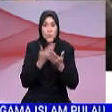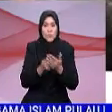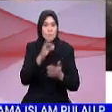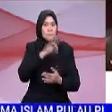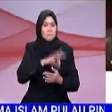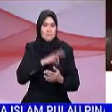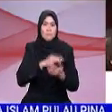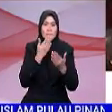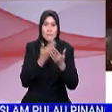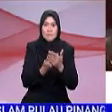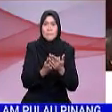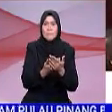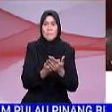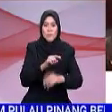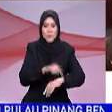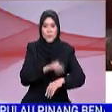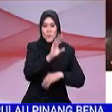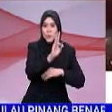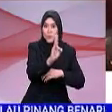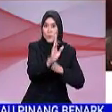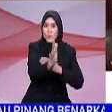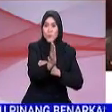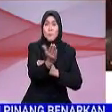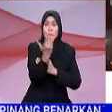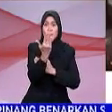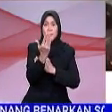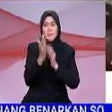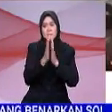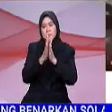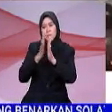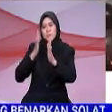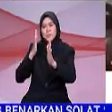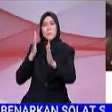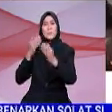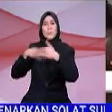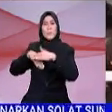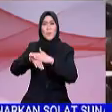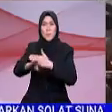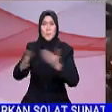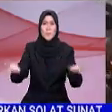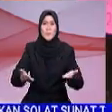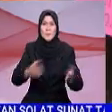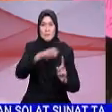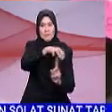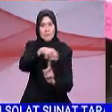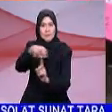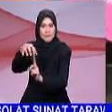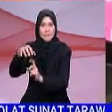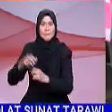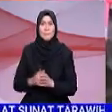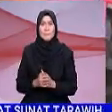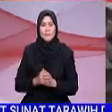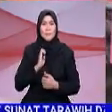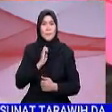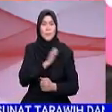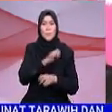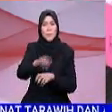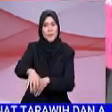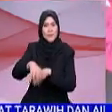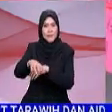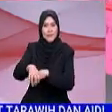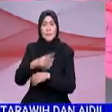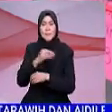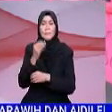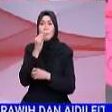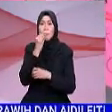menggalakkan. Daripada pukul 7 orang dah beraturlah menanti untuk masuk ke sinilah. Esko Pertanian dan Industri